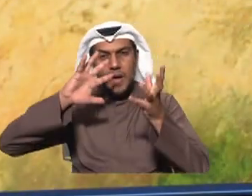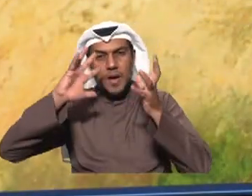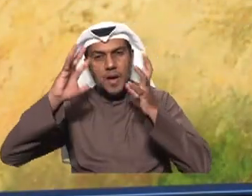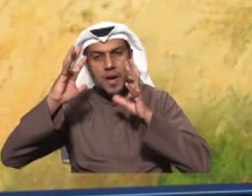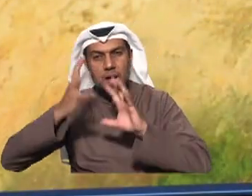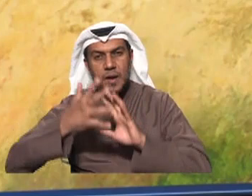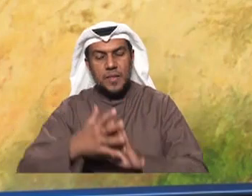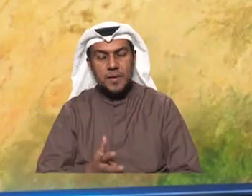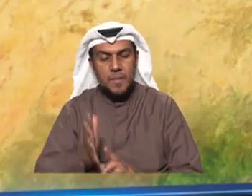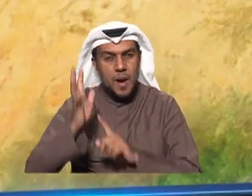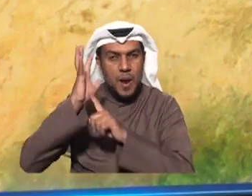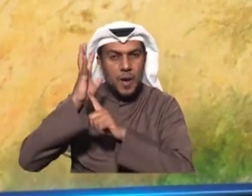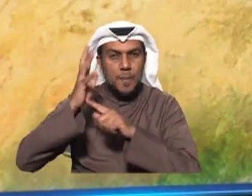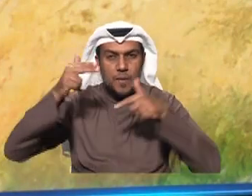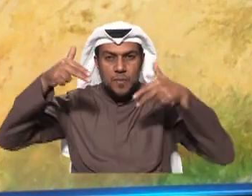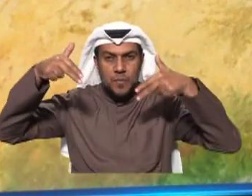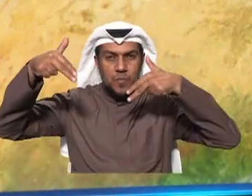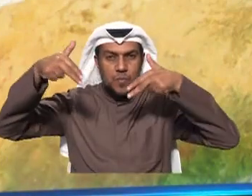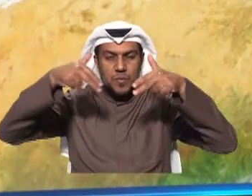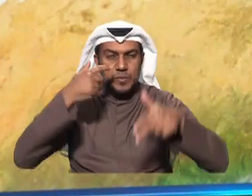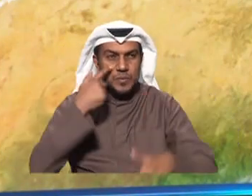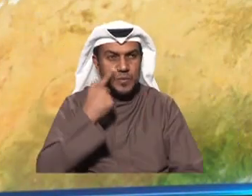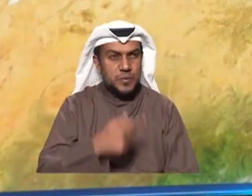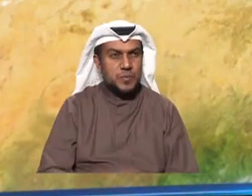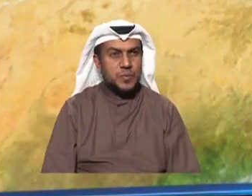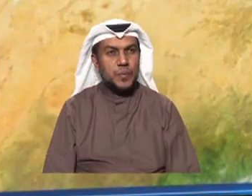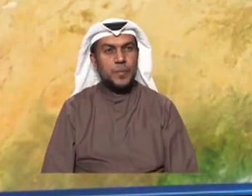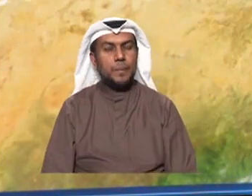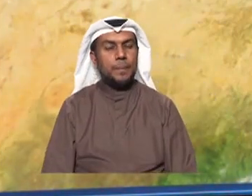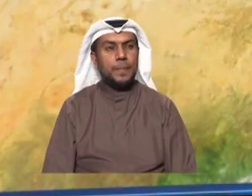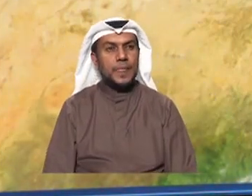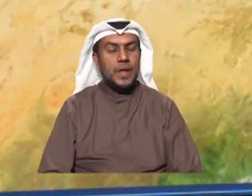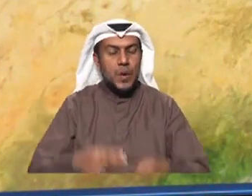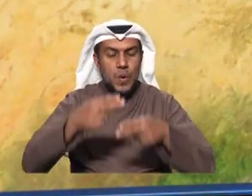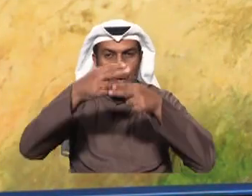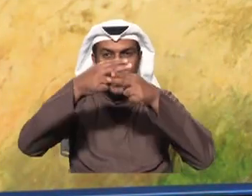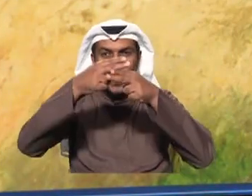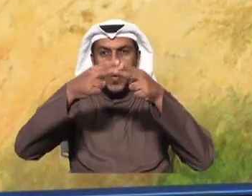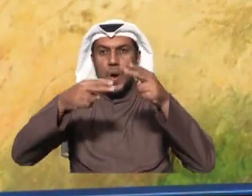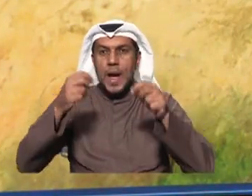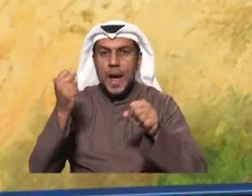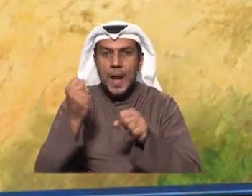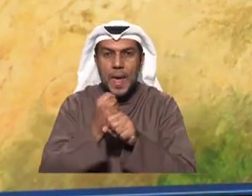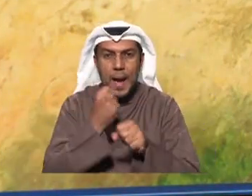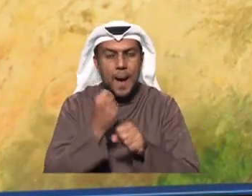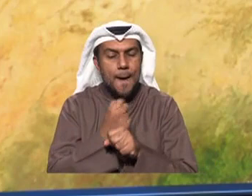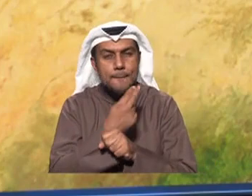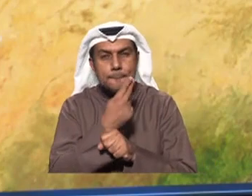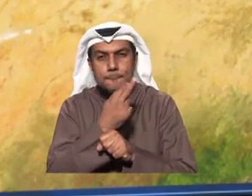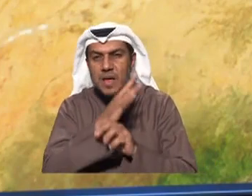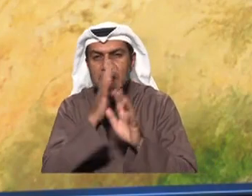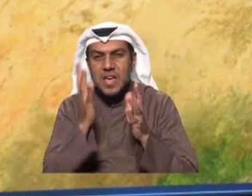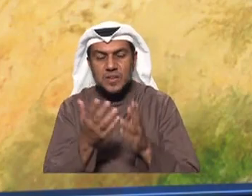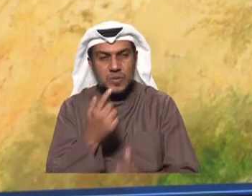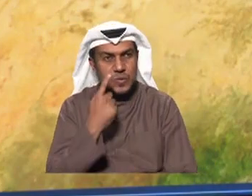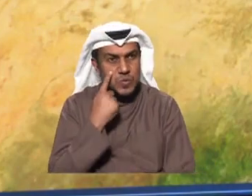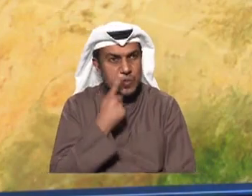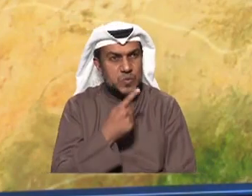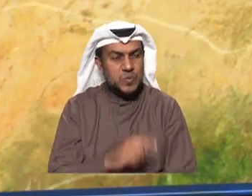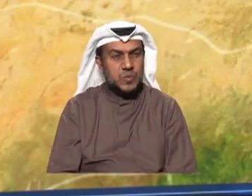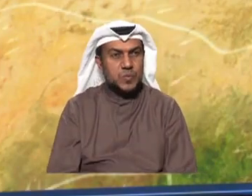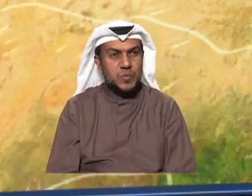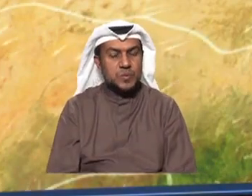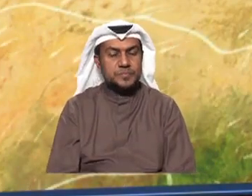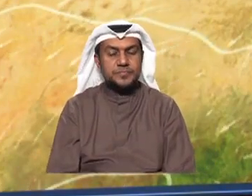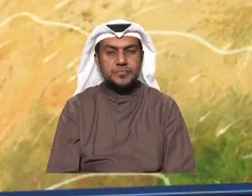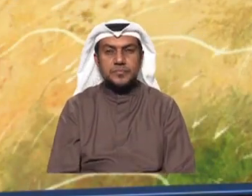لنا أجواء كانت صافية بشكل عام على دولة الكويت وكذلك على معظم المناطق في شبه الجزيرة العربية. حاليا دولة